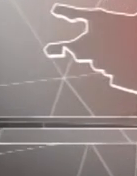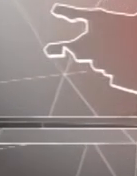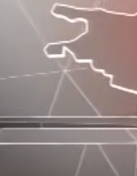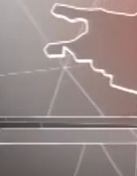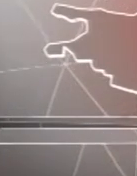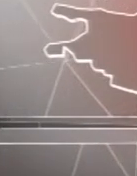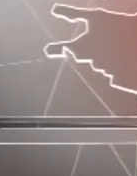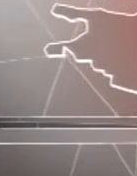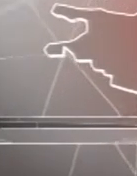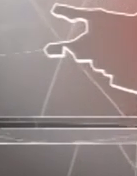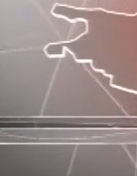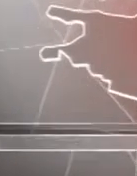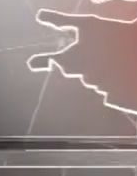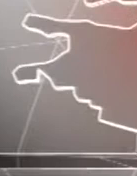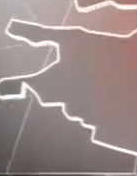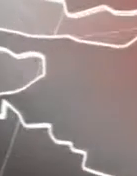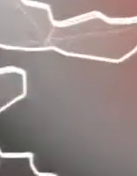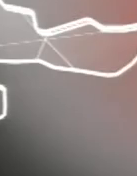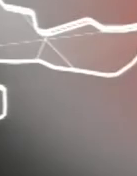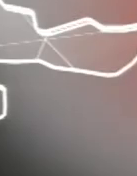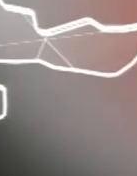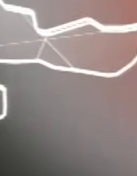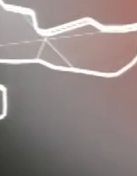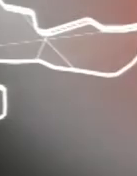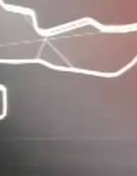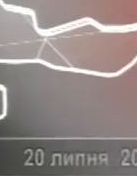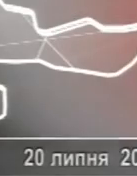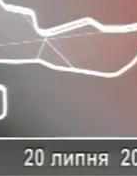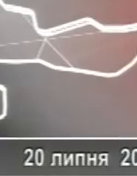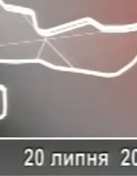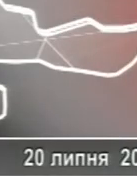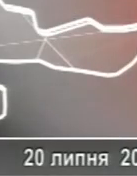вдень 26-31 градус тепла. По Херсону температура